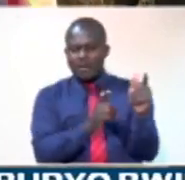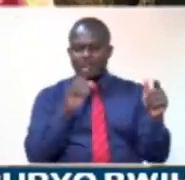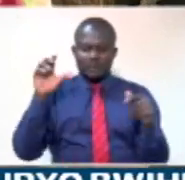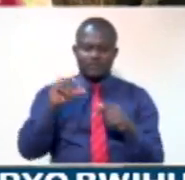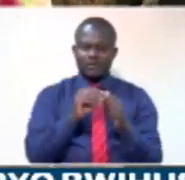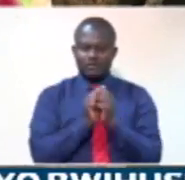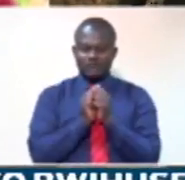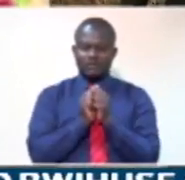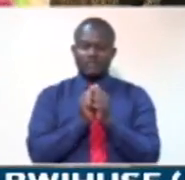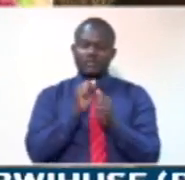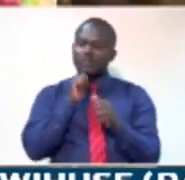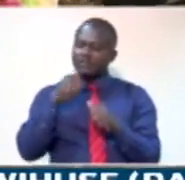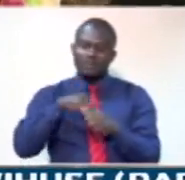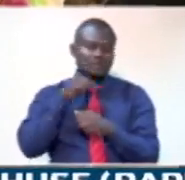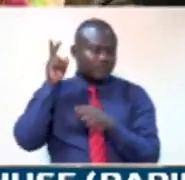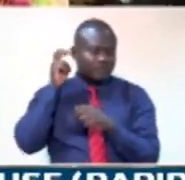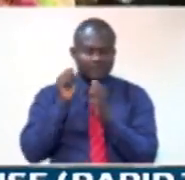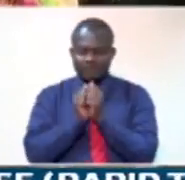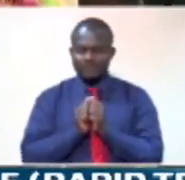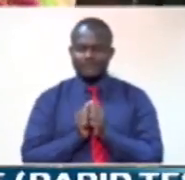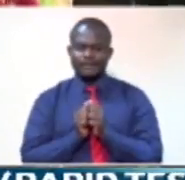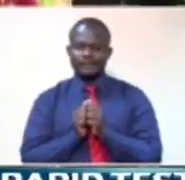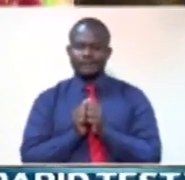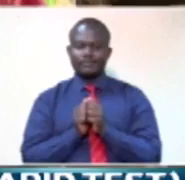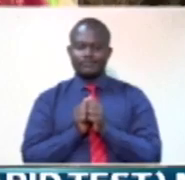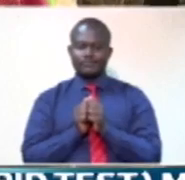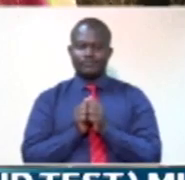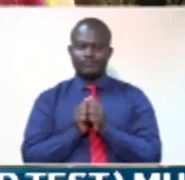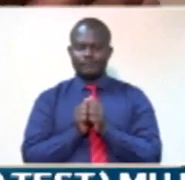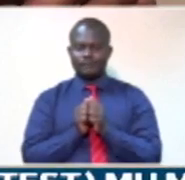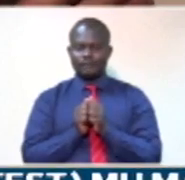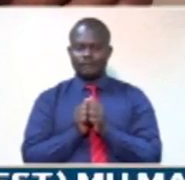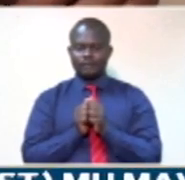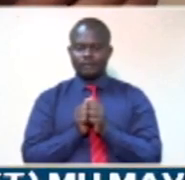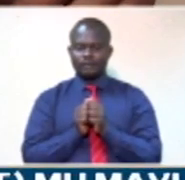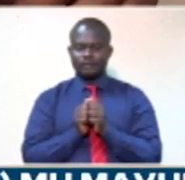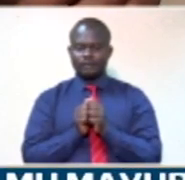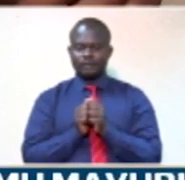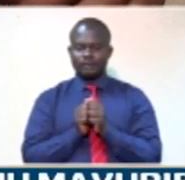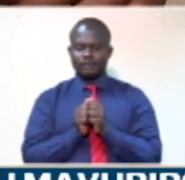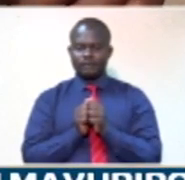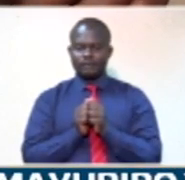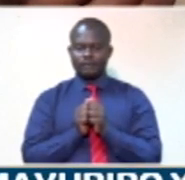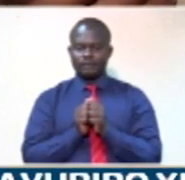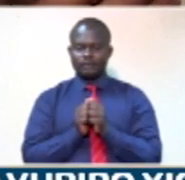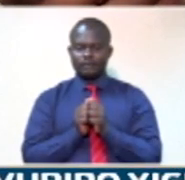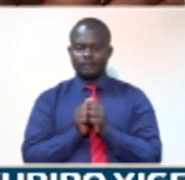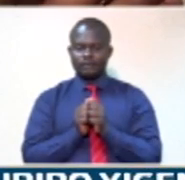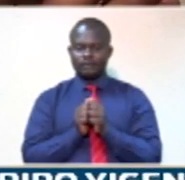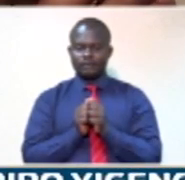ntatucyumva. Ibyihebe ntitukibyumva. Atuwasikii kwa mingi hapa Marikaza tujasikia. Yani mimi kwa tendo la